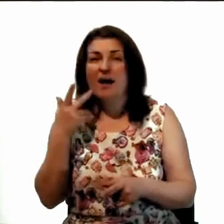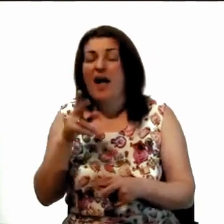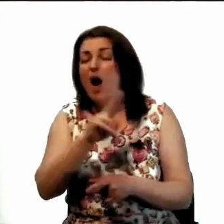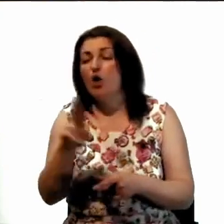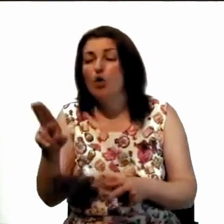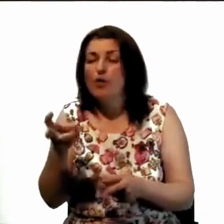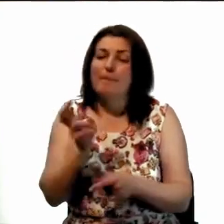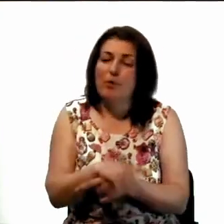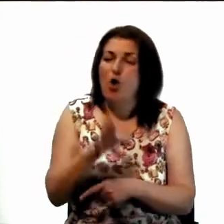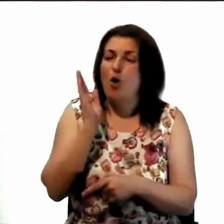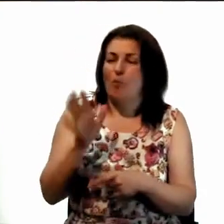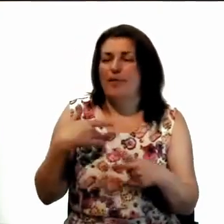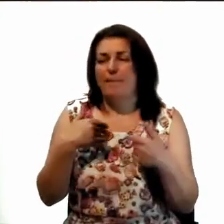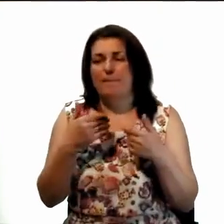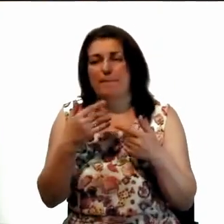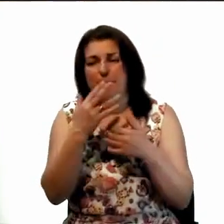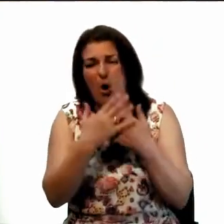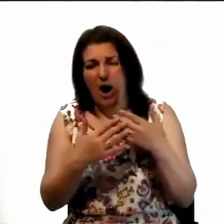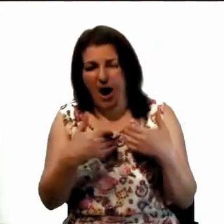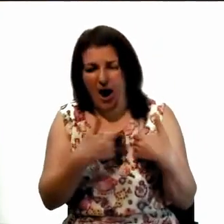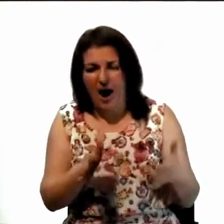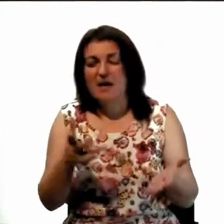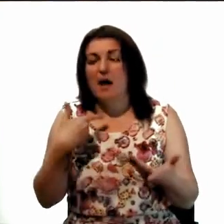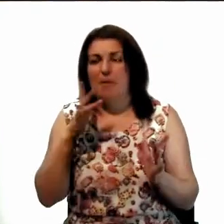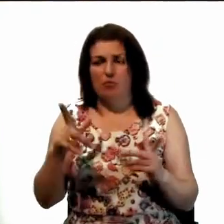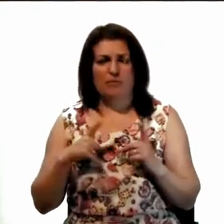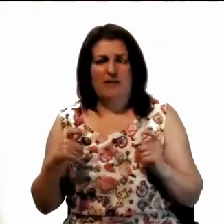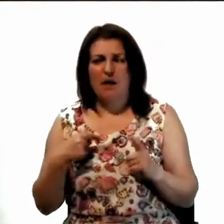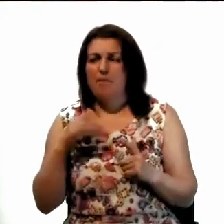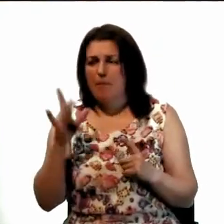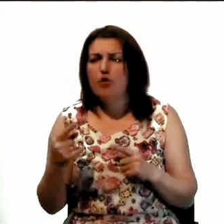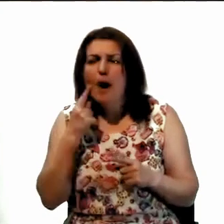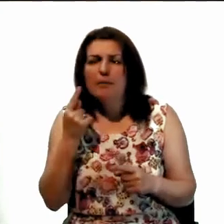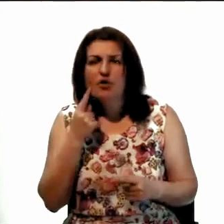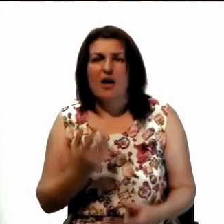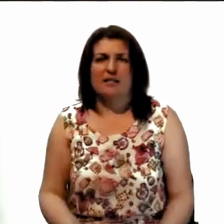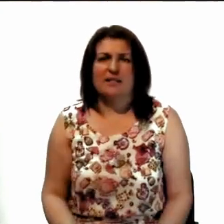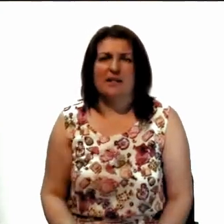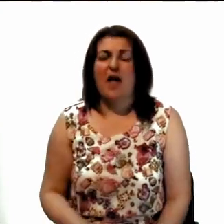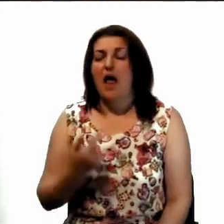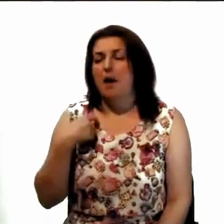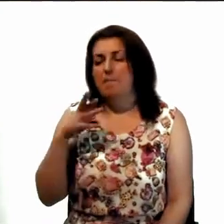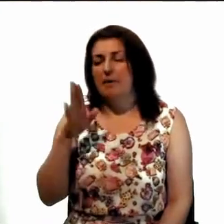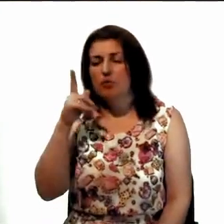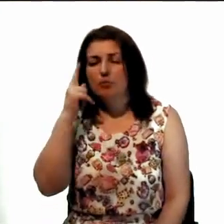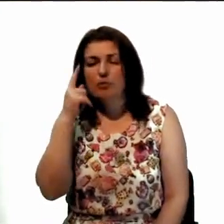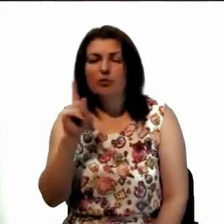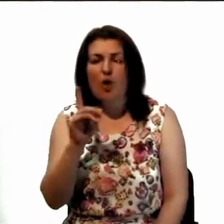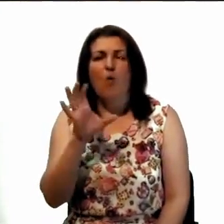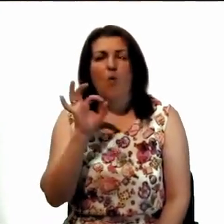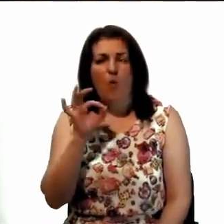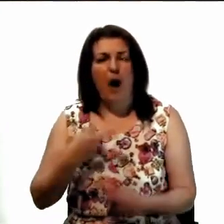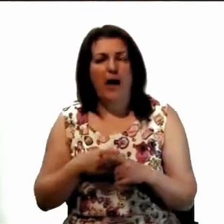кто-то придет, будет каяться, мы будем завидовать, мы будем обижаться. И мы будем думать, что, о,